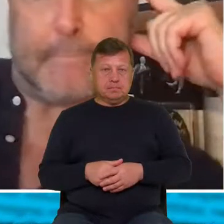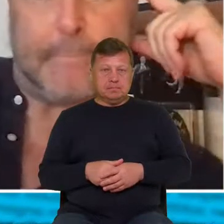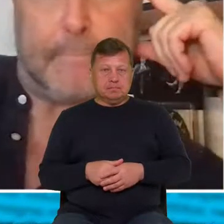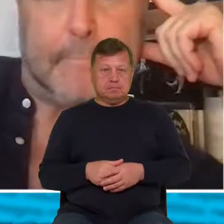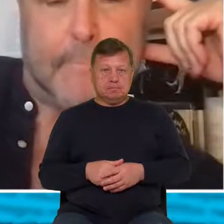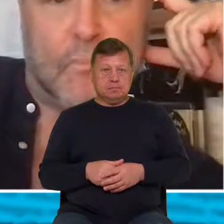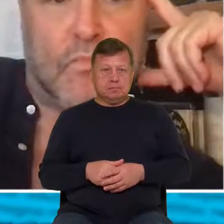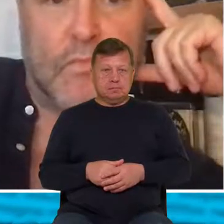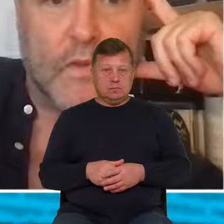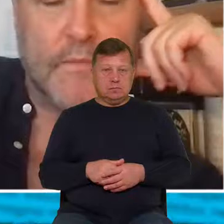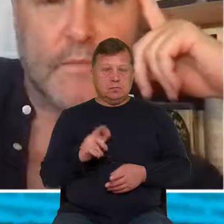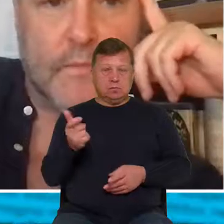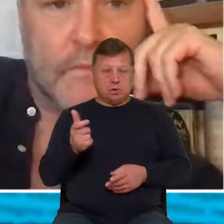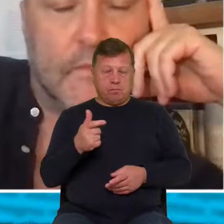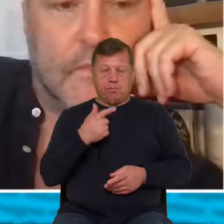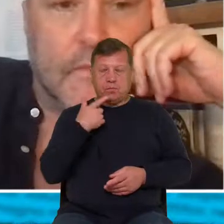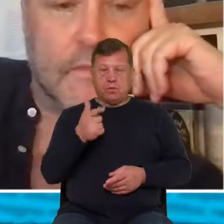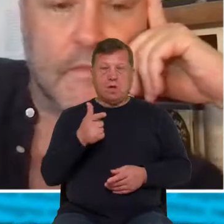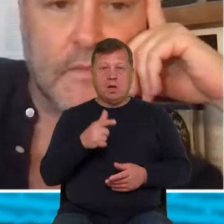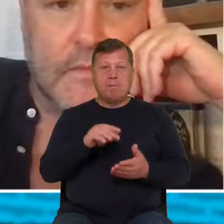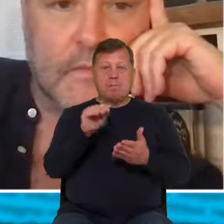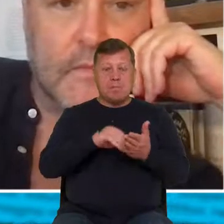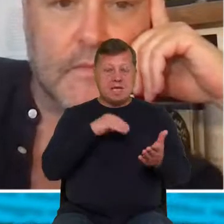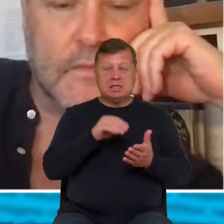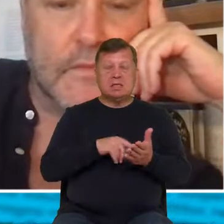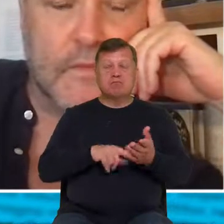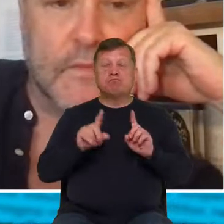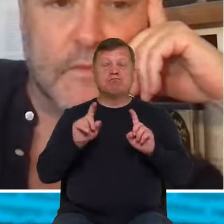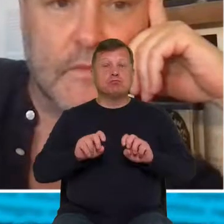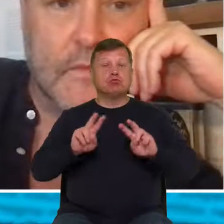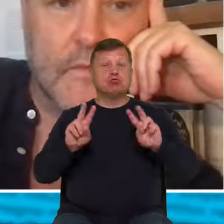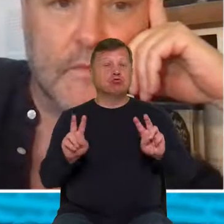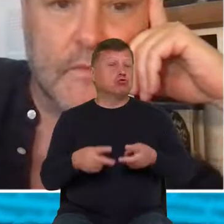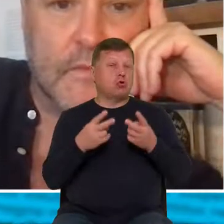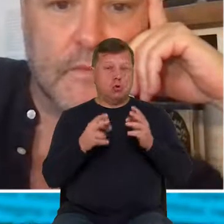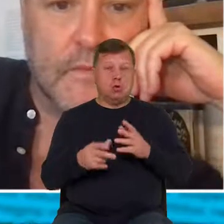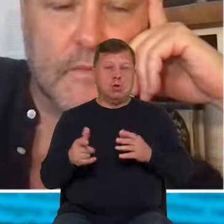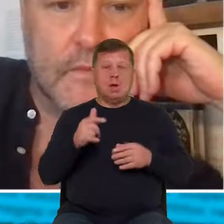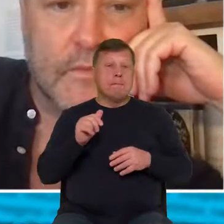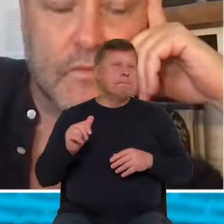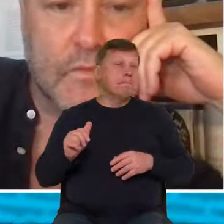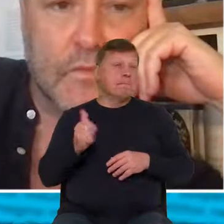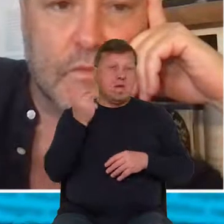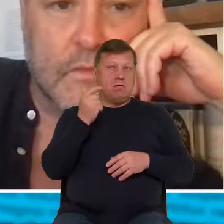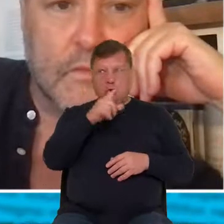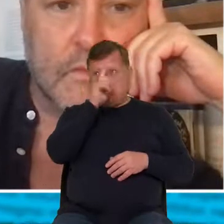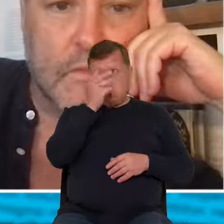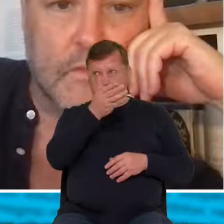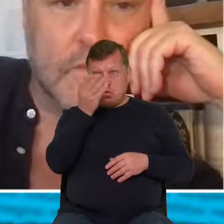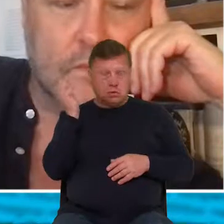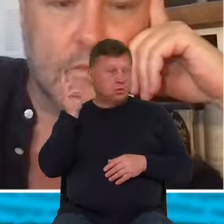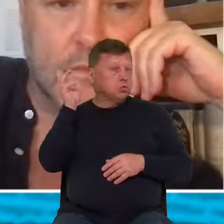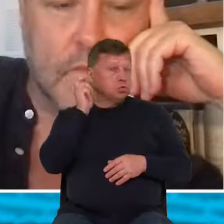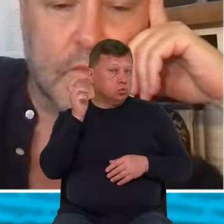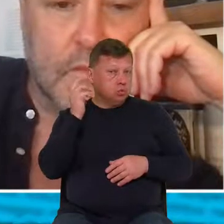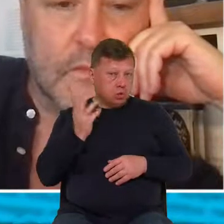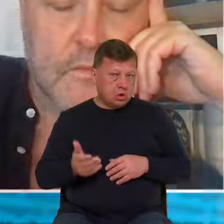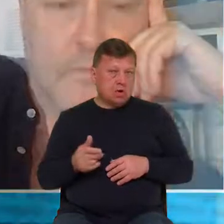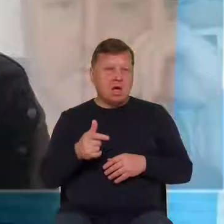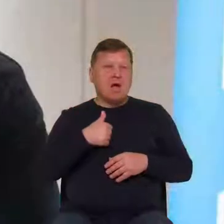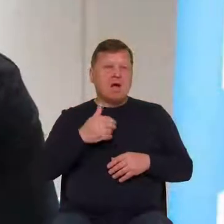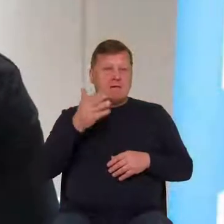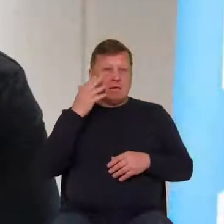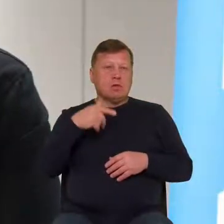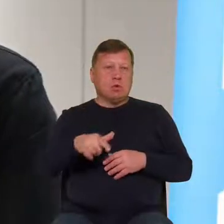pisanie zaczyna się od słuchania innych ludzi. Bo jest to głęboko oczywiście tradycja dziennikarska,